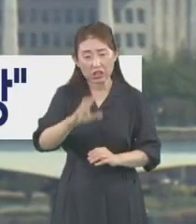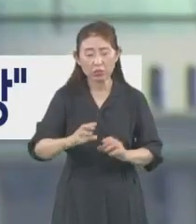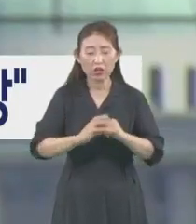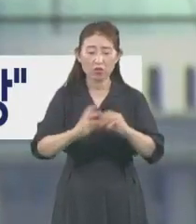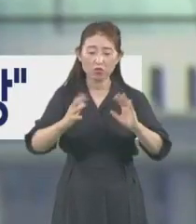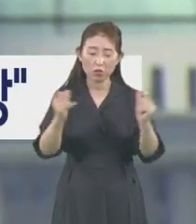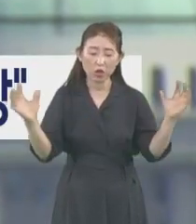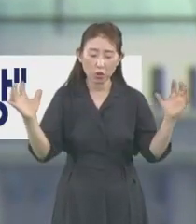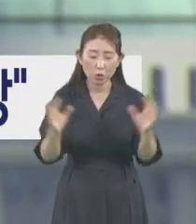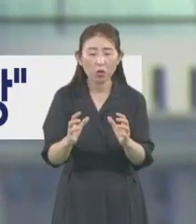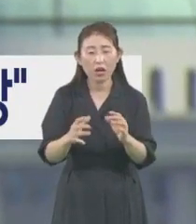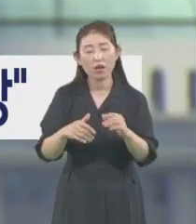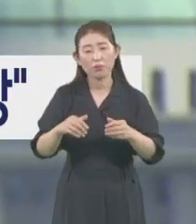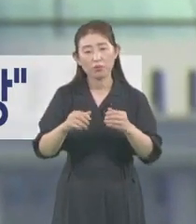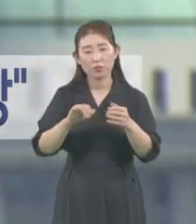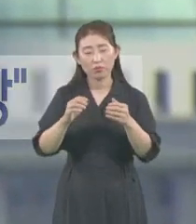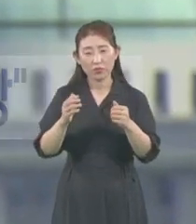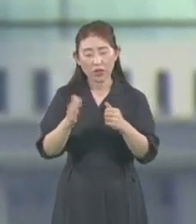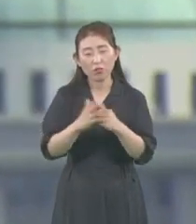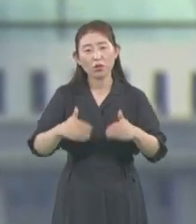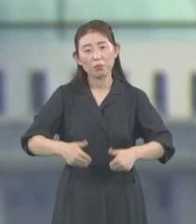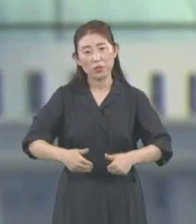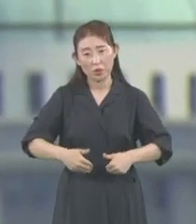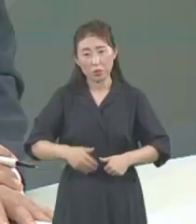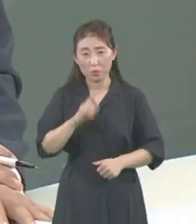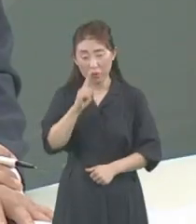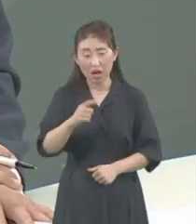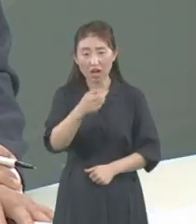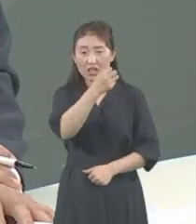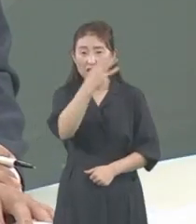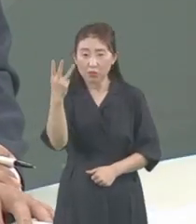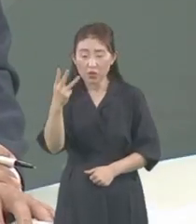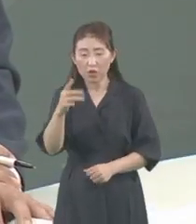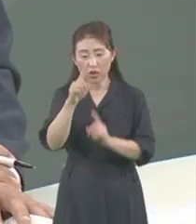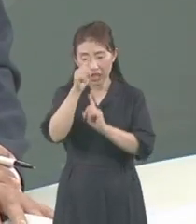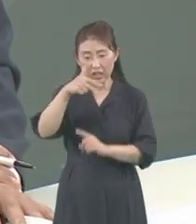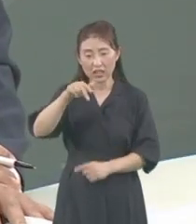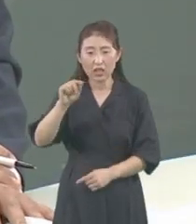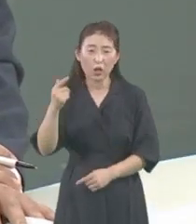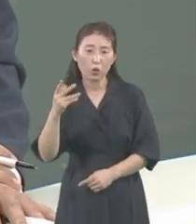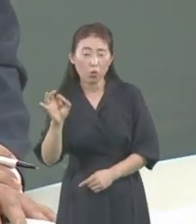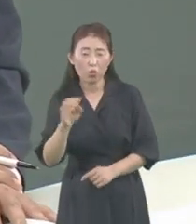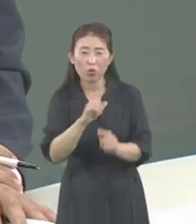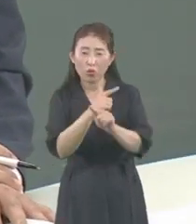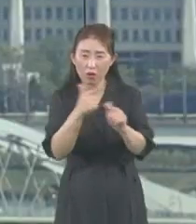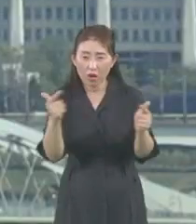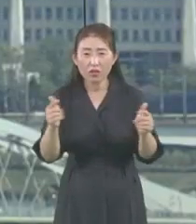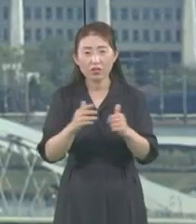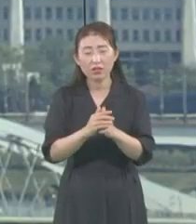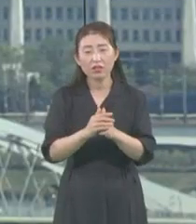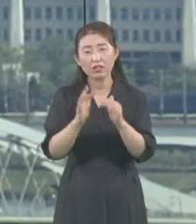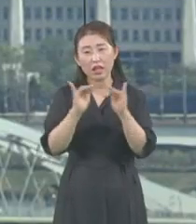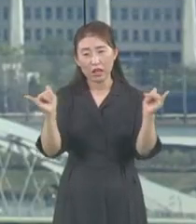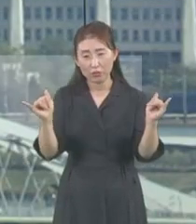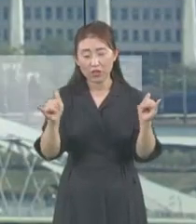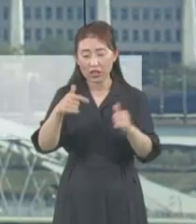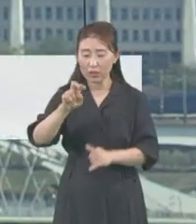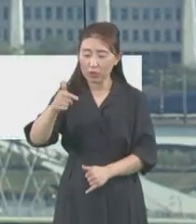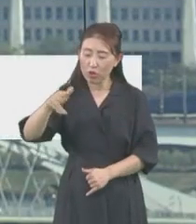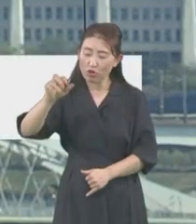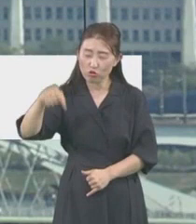필요하다며 이재용 삼성 부회장과 김경수 전 지사를 포함해 긍정적인 의견을 밝혔습니다.